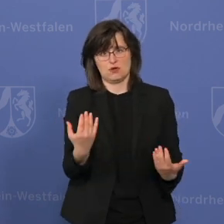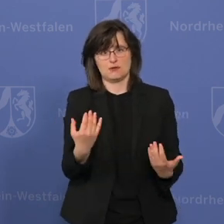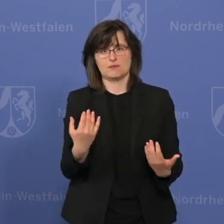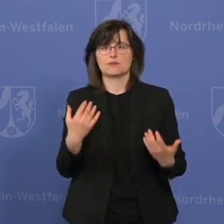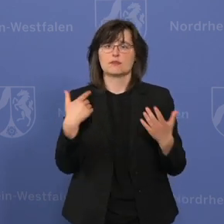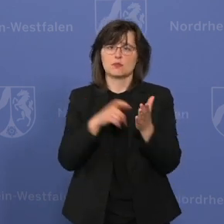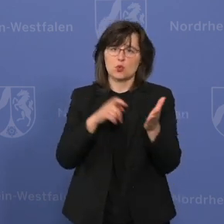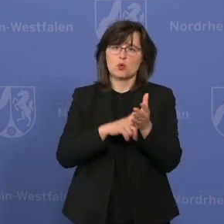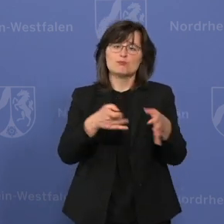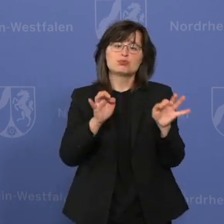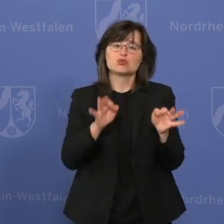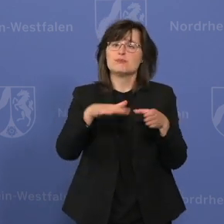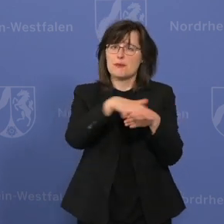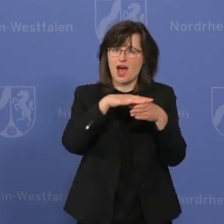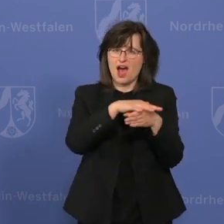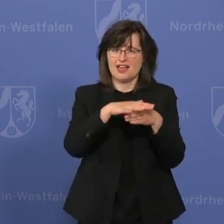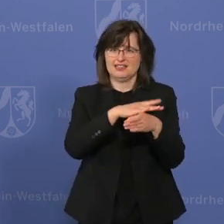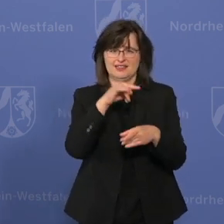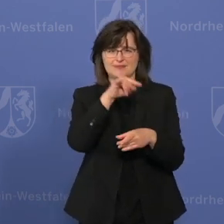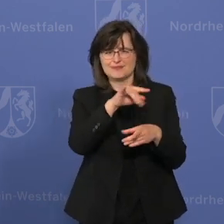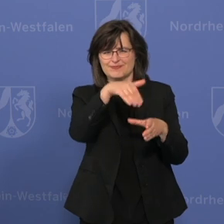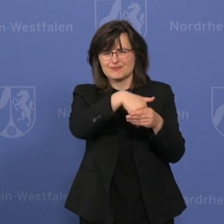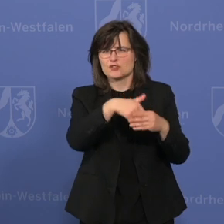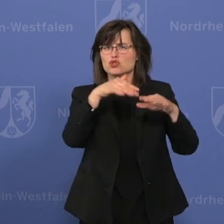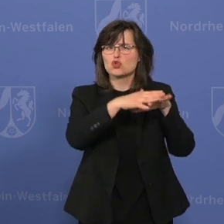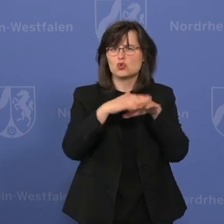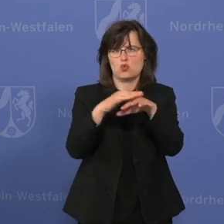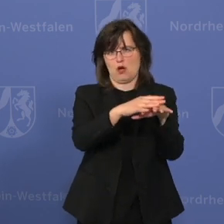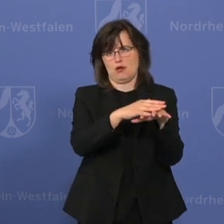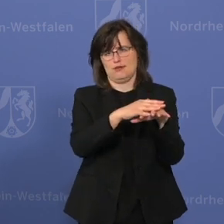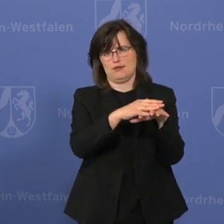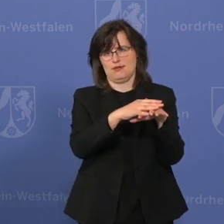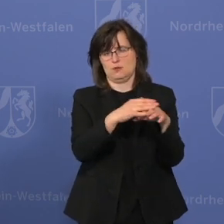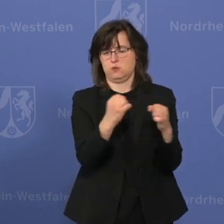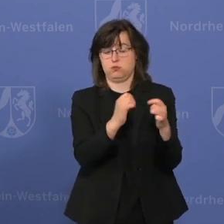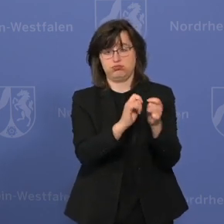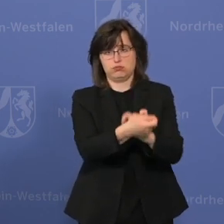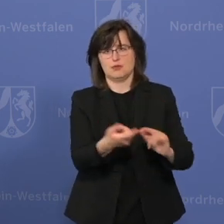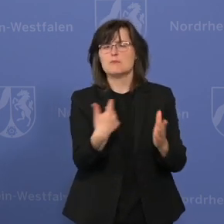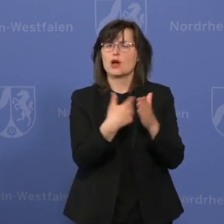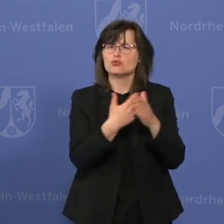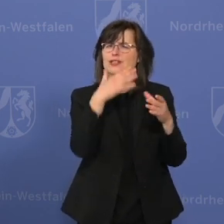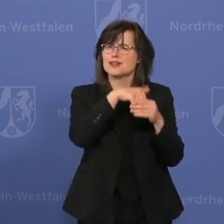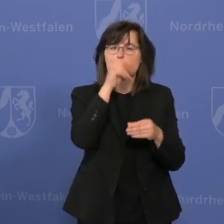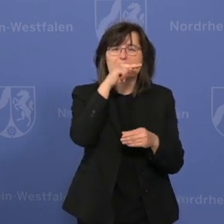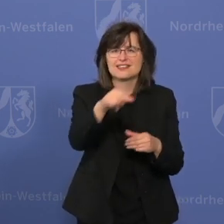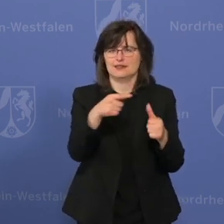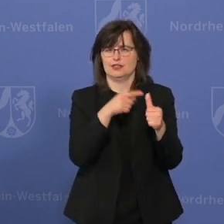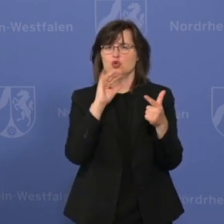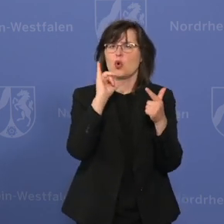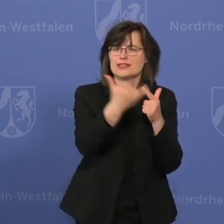gewisse Branchen strukturell auch betroffen sind. Das sehen wir für den gesamten Bereich Messe, Messewesen,